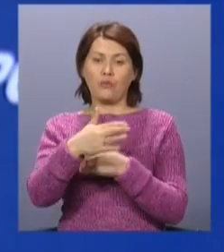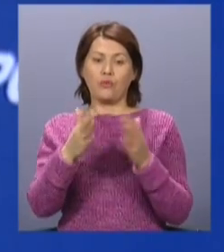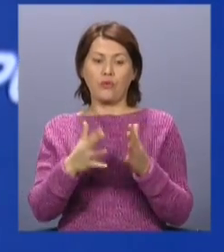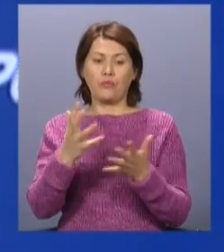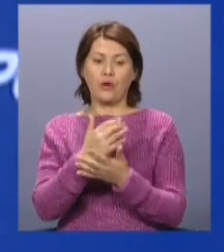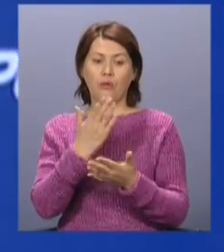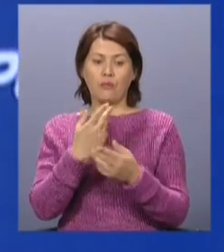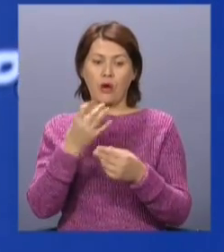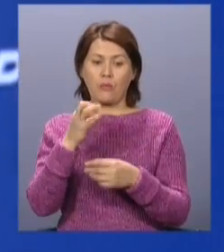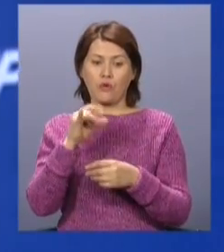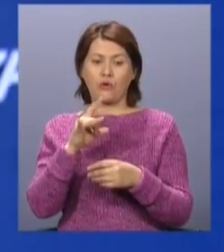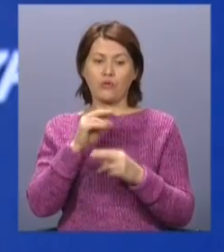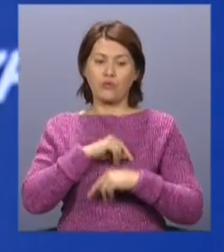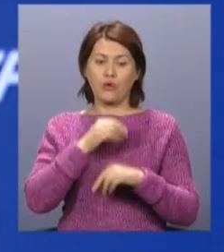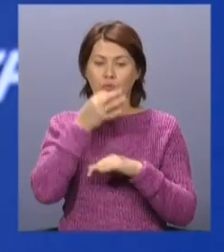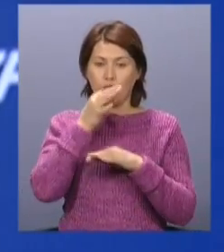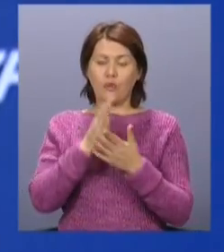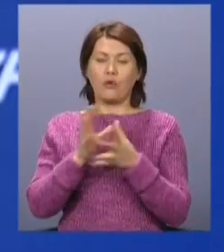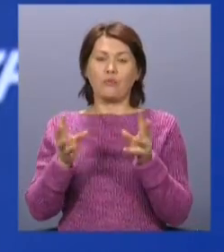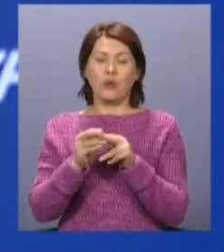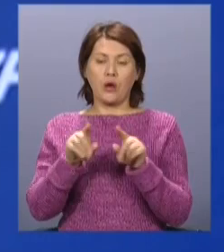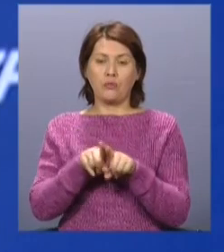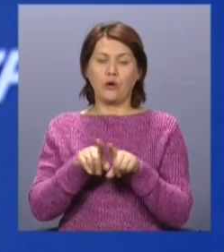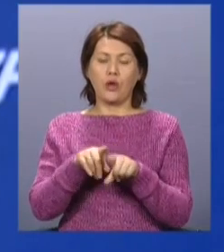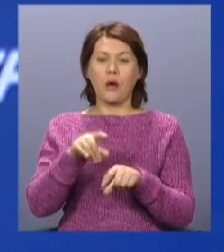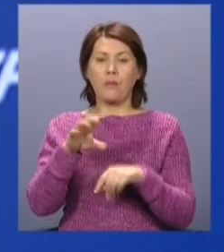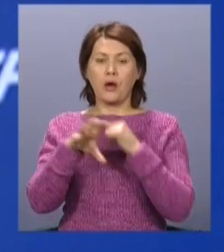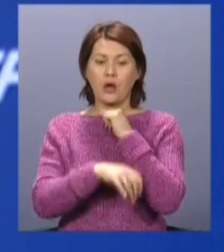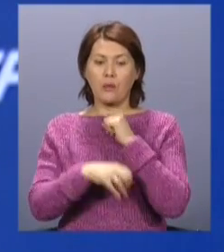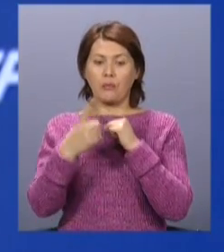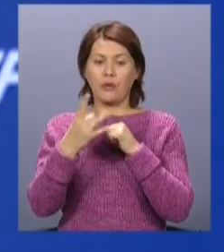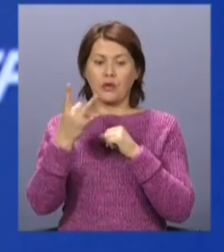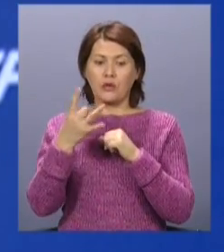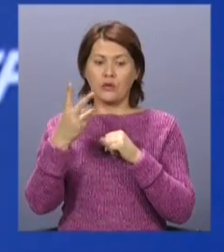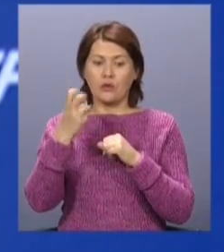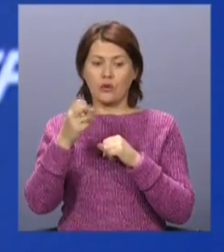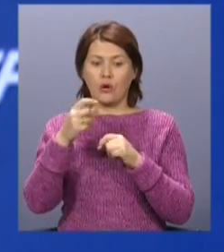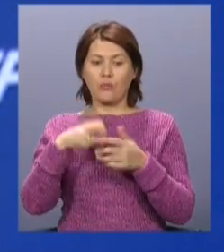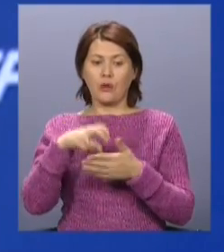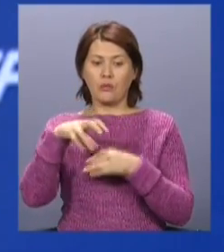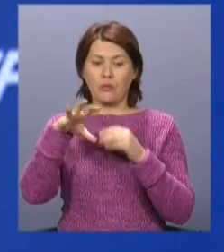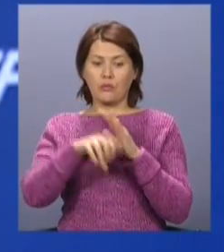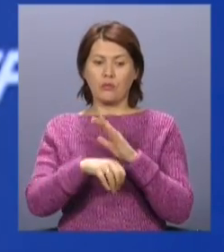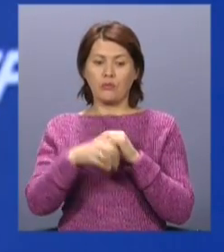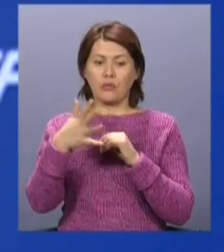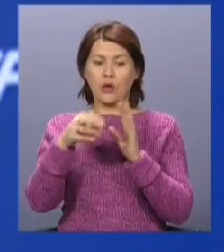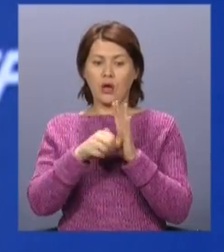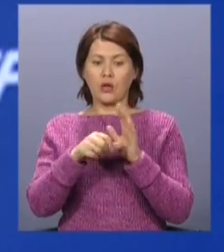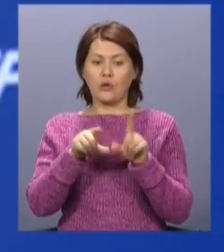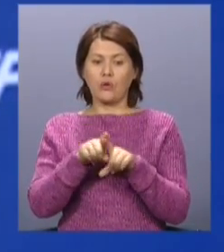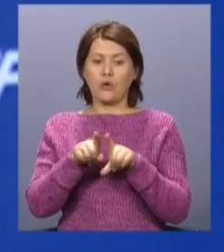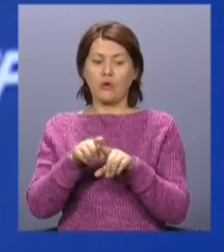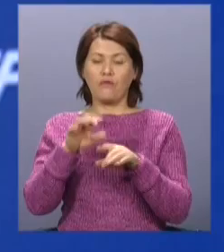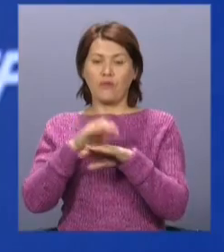жаңағы Сингапур постымыз жақсы жұмыс істеп жатырмыз. Ақырғы кезде міне бір екі рет келді, 200-дей қап ішінде уже бір 5-6 ғана